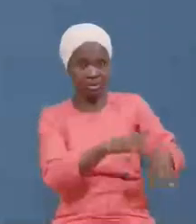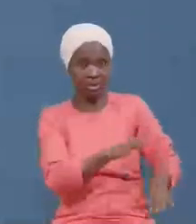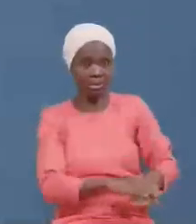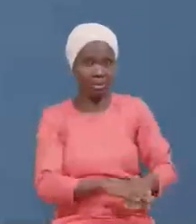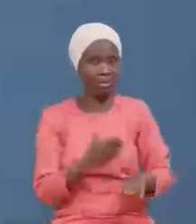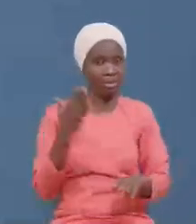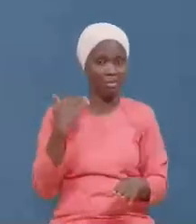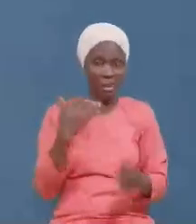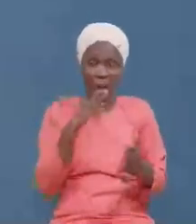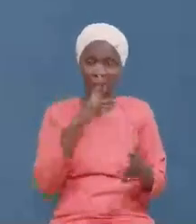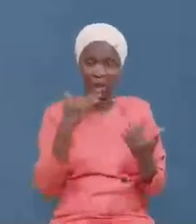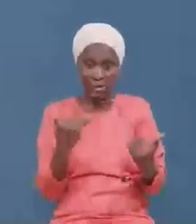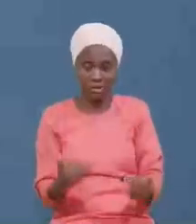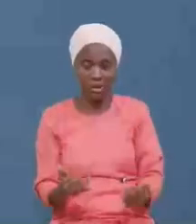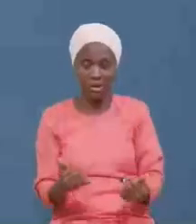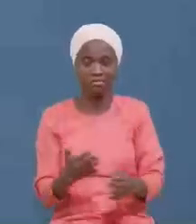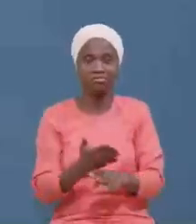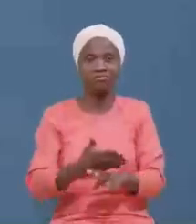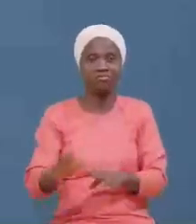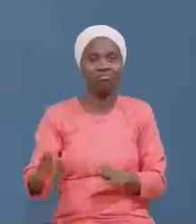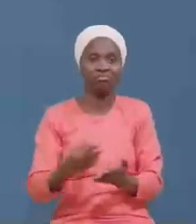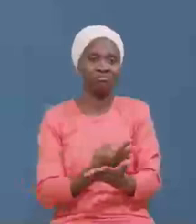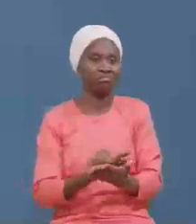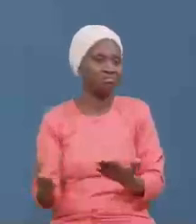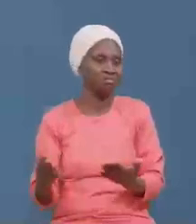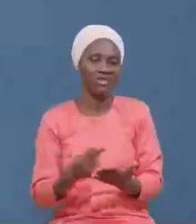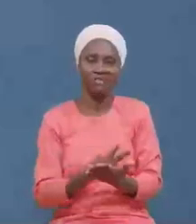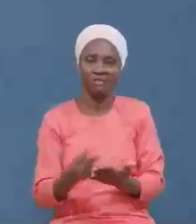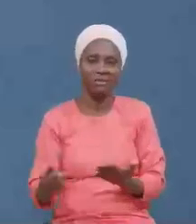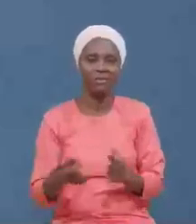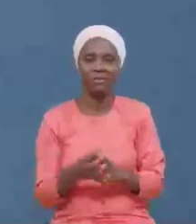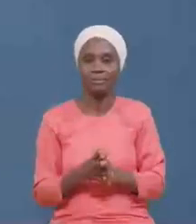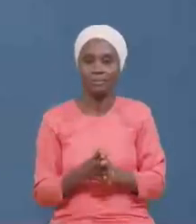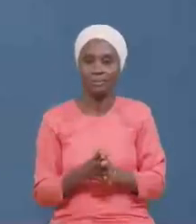Les livres qu'il avait lus, ses connaissances, tout est désuet.